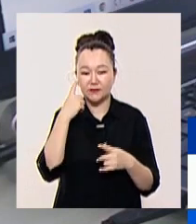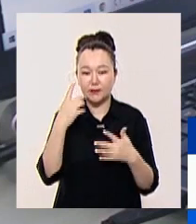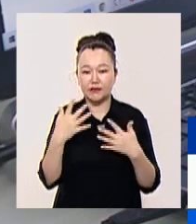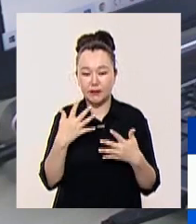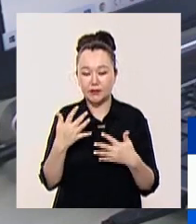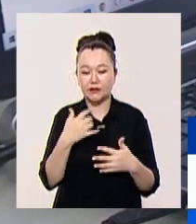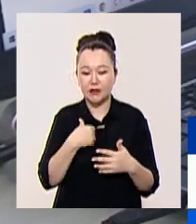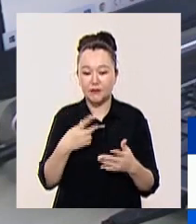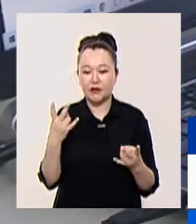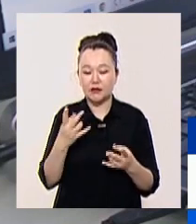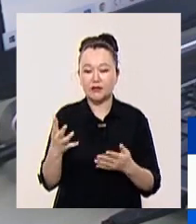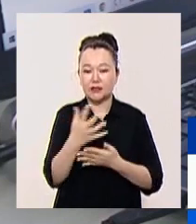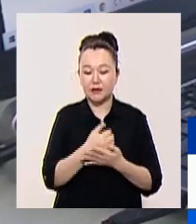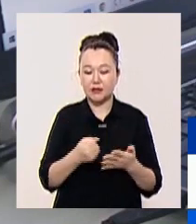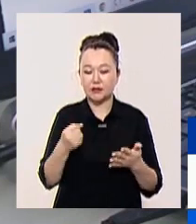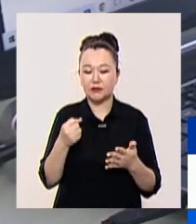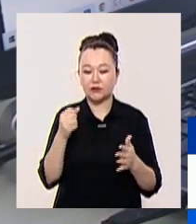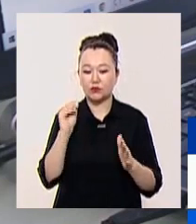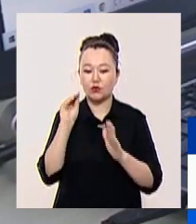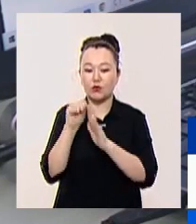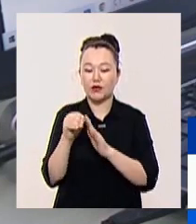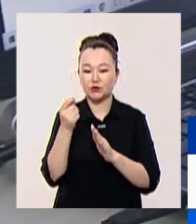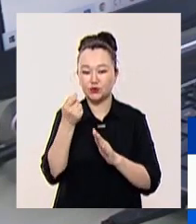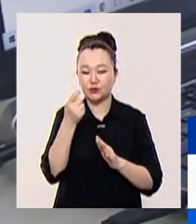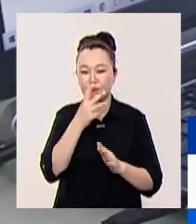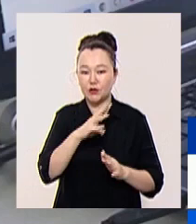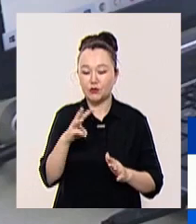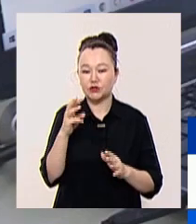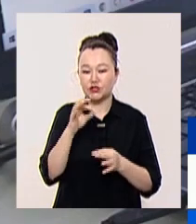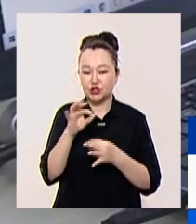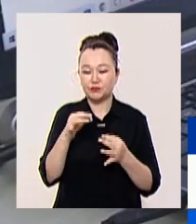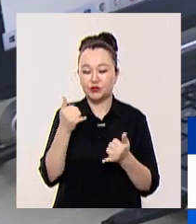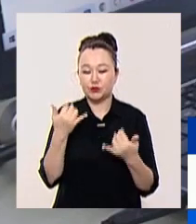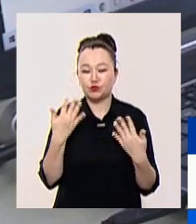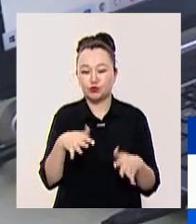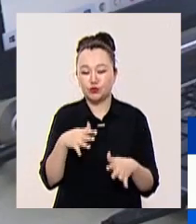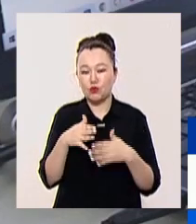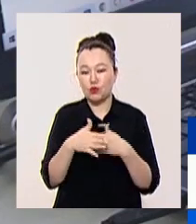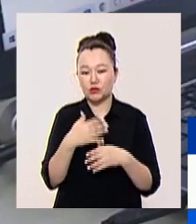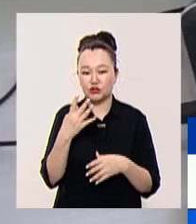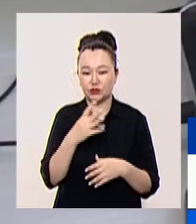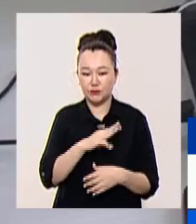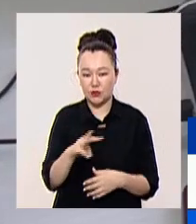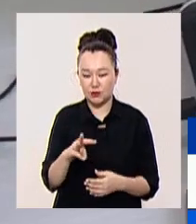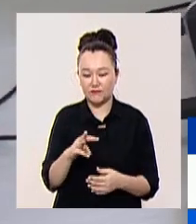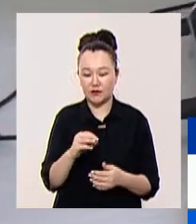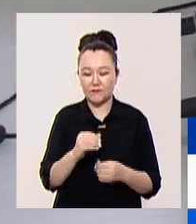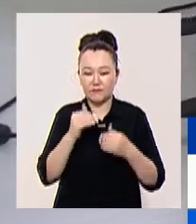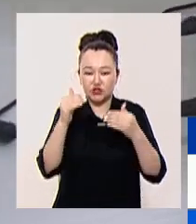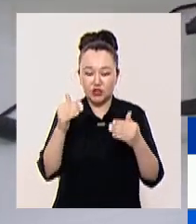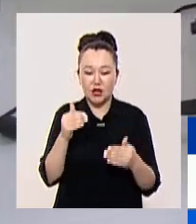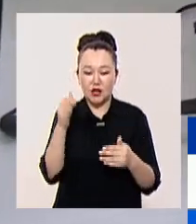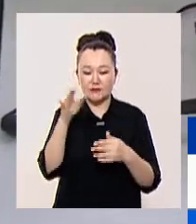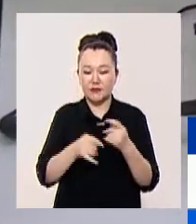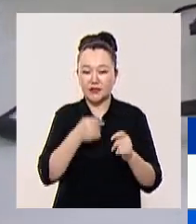нам надо было добрать немножко миллион с лишним, сейчас это уже около 4 миллионов. Екатерина